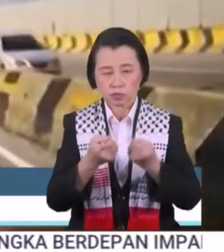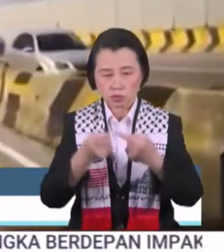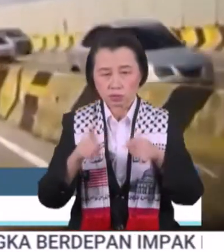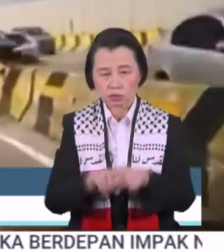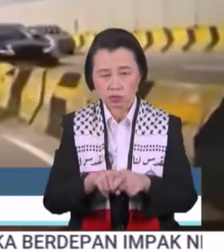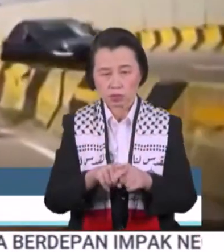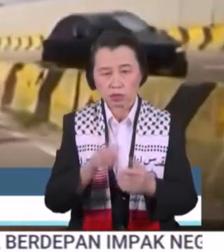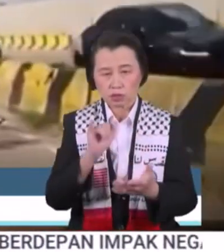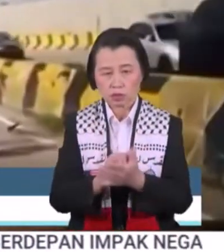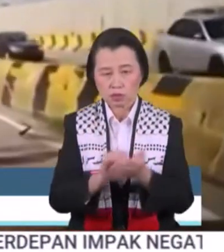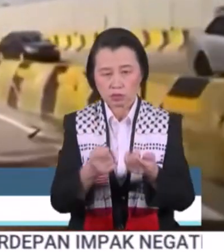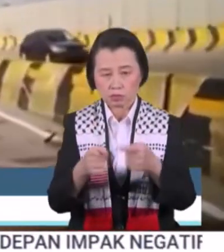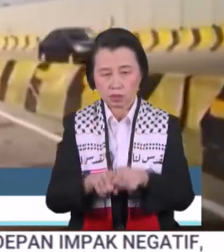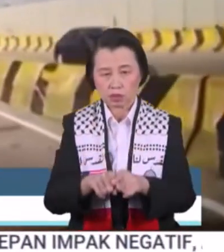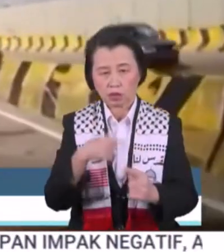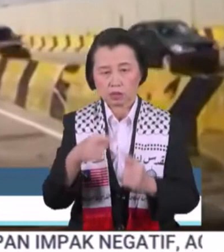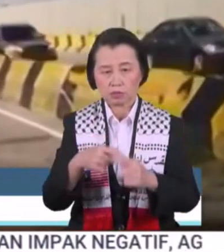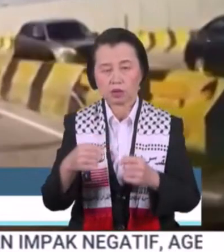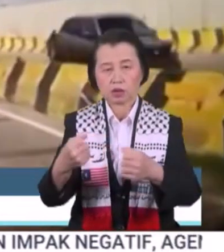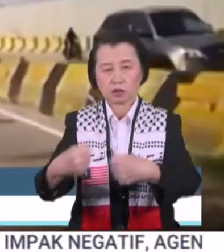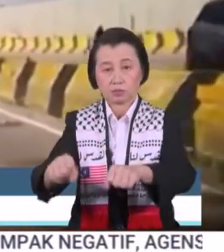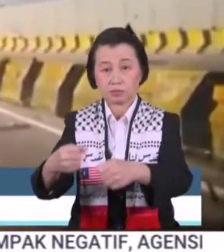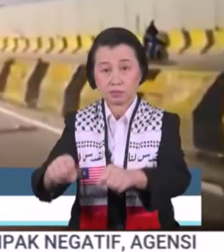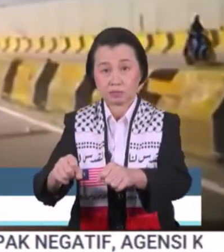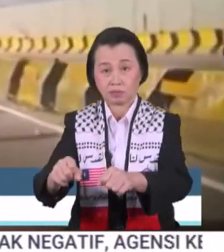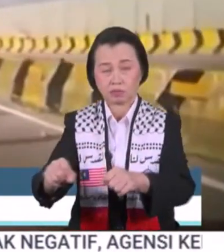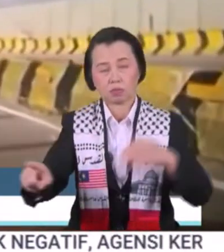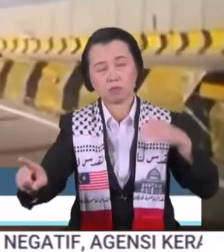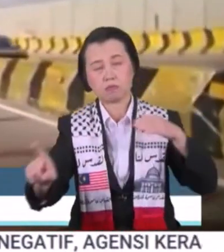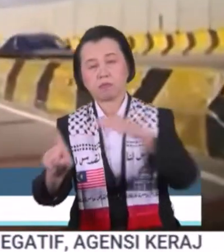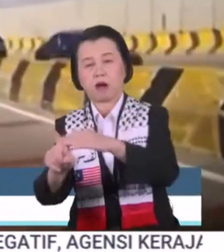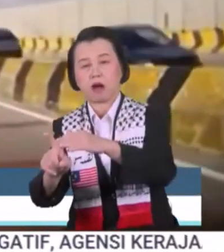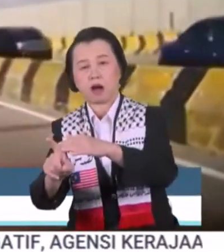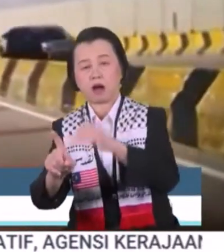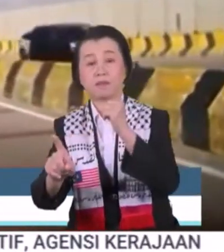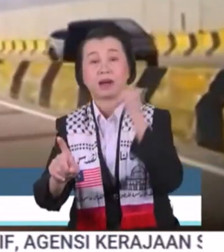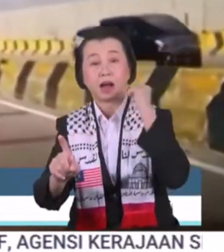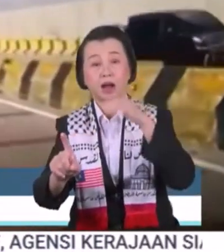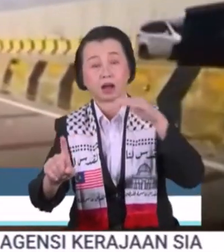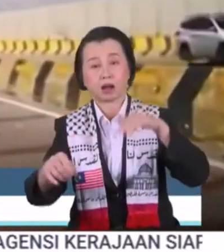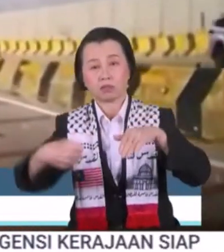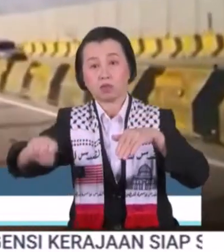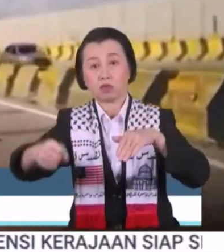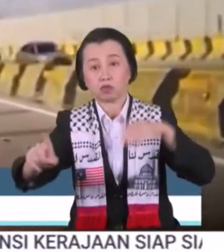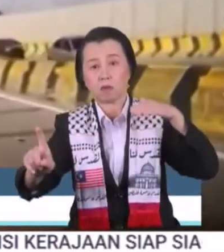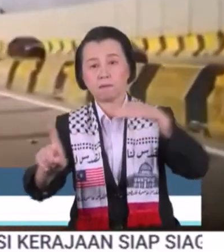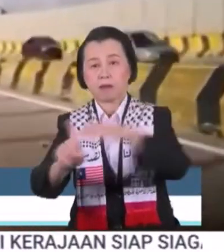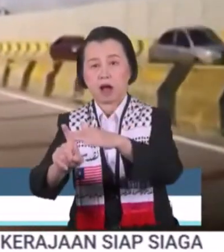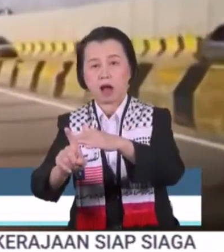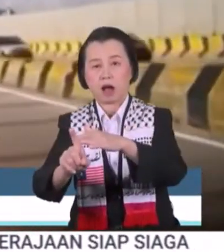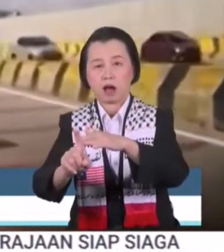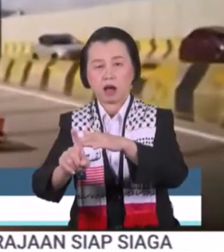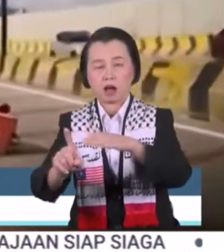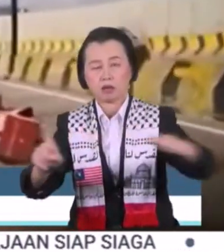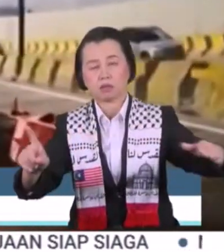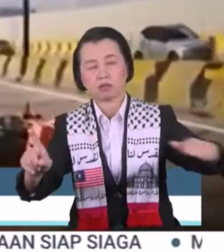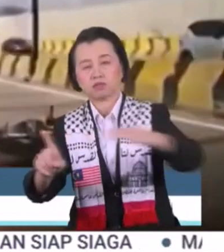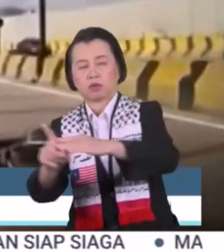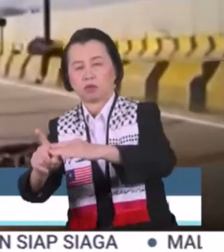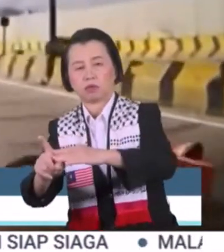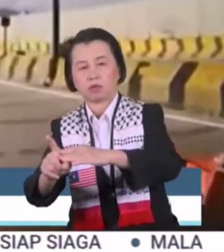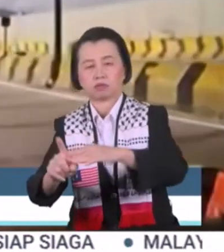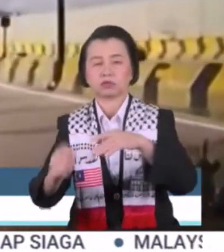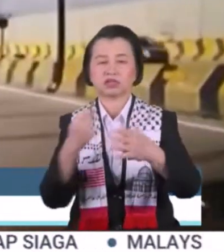kejadian dipercayai berlaku apabila motosikal mangsa dilanggar dari arah belakang oleh sebuah kereta yang menukar haluan